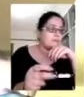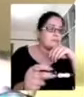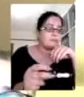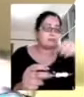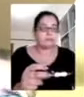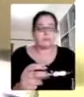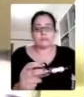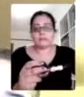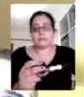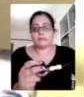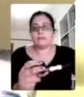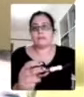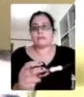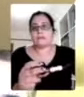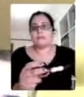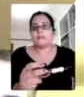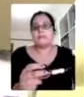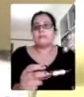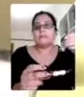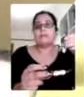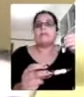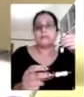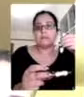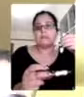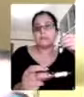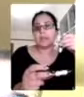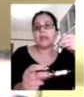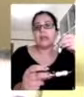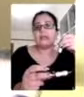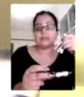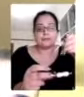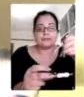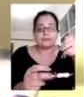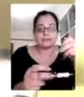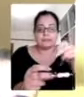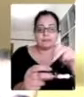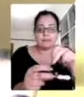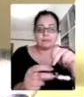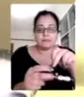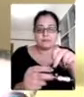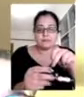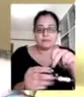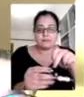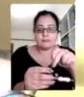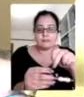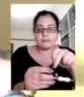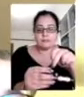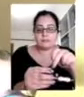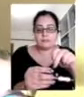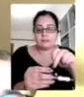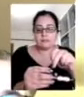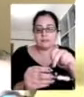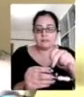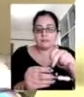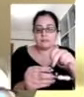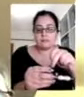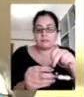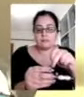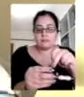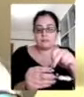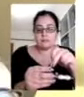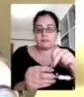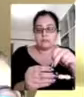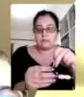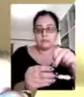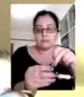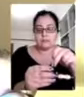ancak ağacı çok güzel olanlarını alacaksa alsın. Ama Aynen. artık belli bir ve belli bir pipo sayısına ulaşmış insanların genelde